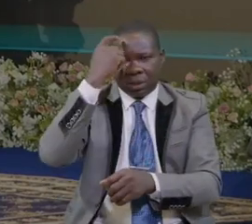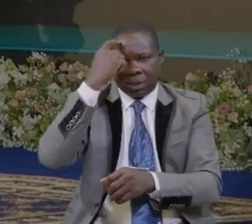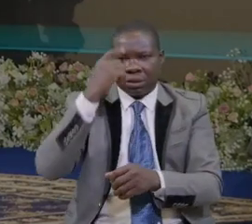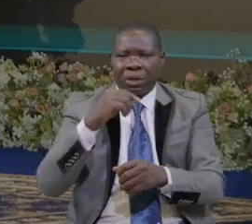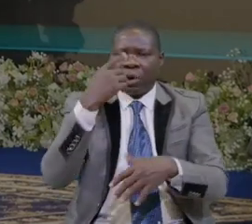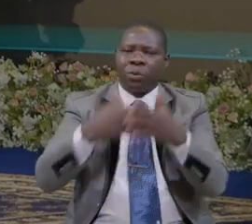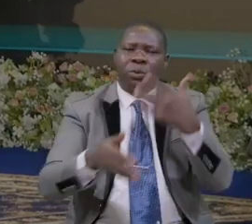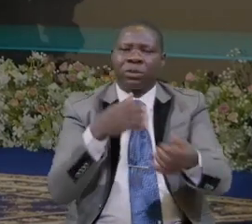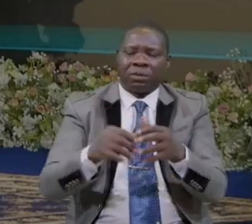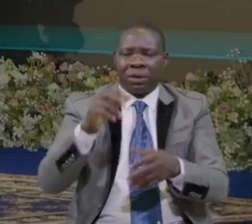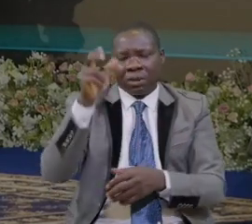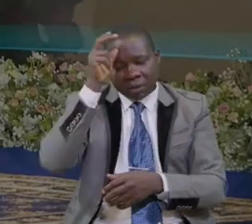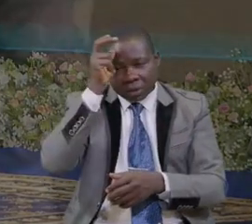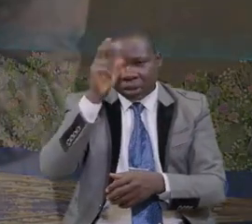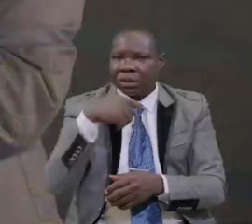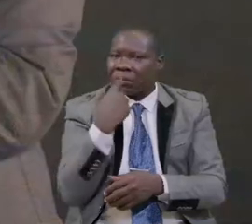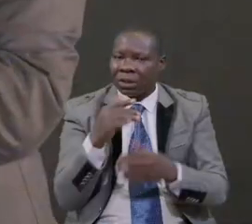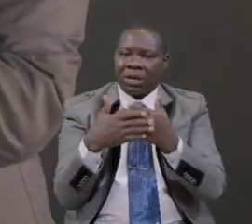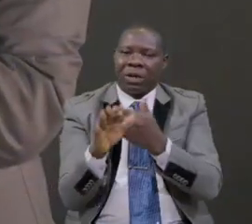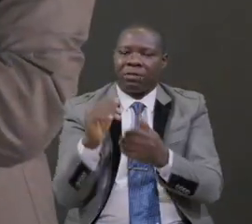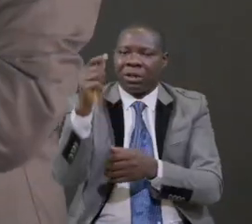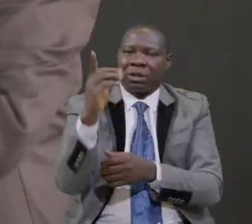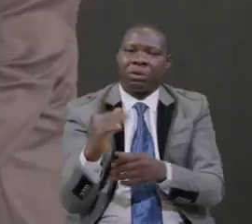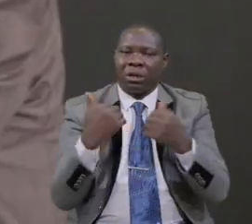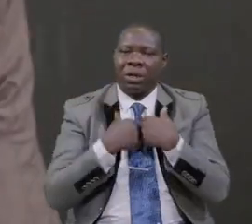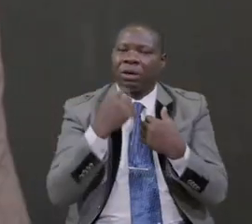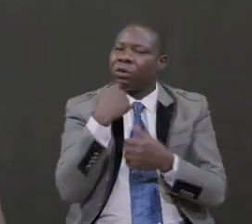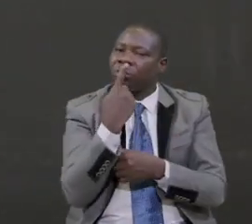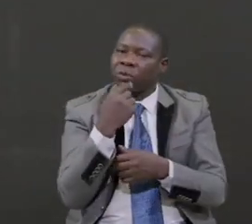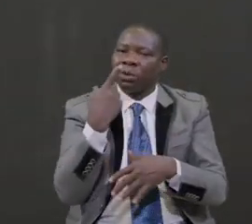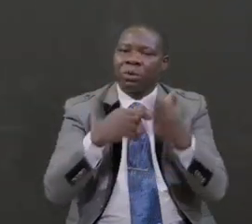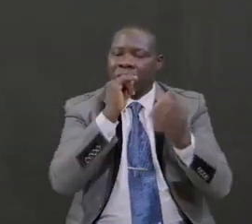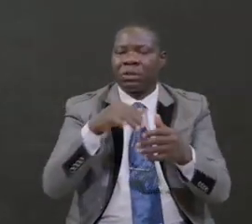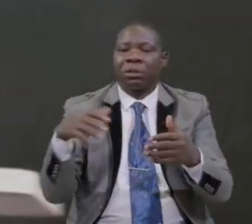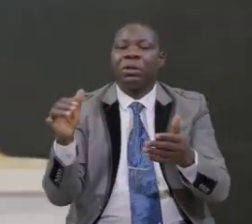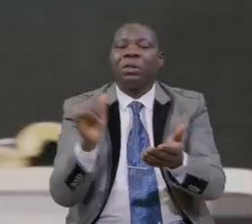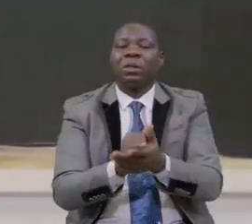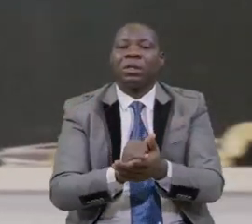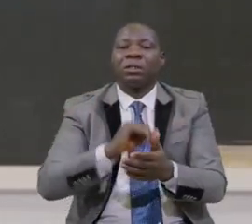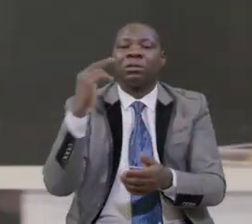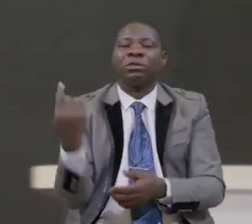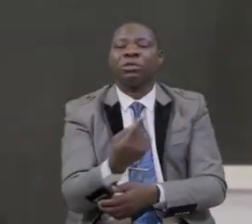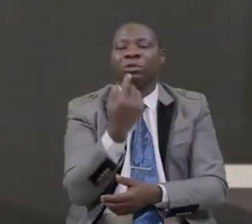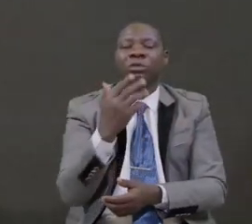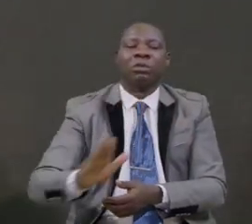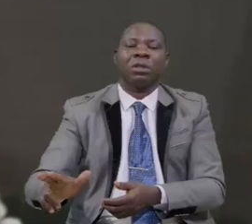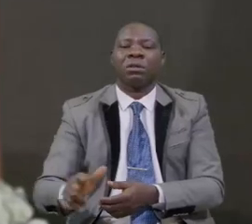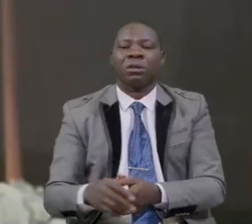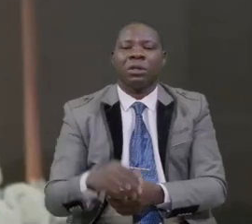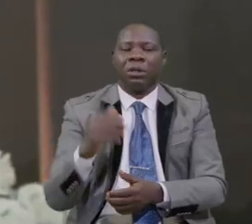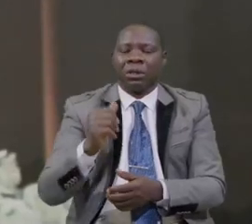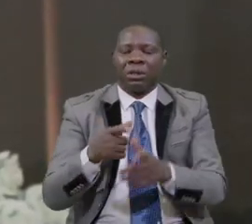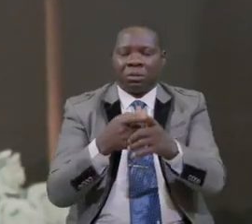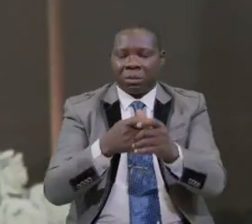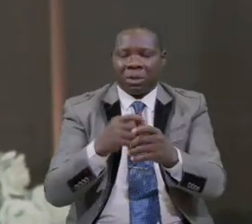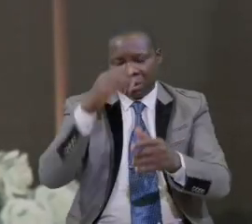Tout ce que Satan dit, après que Dieu ait parlé, c'est quoi? Ça n'a pas de sens. Un homme couvert après